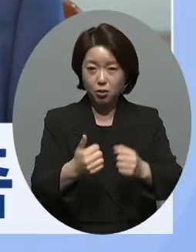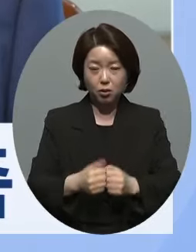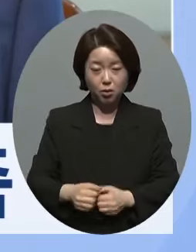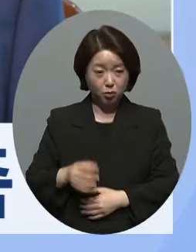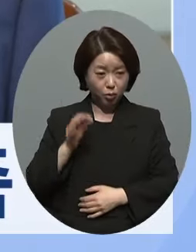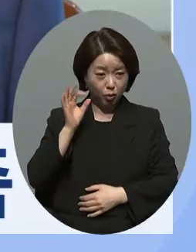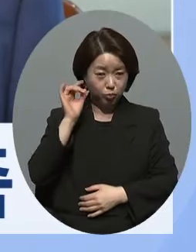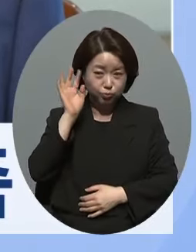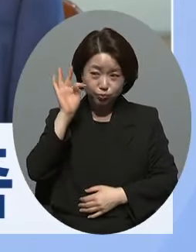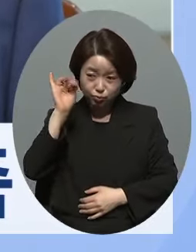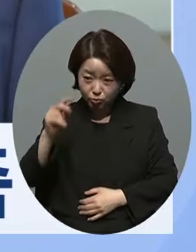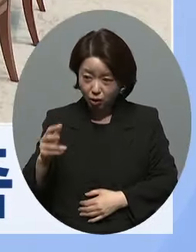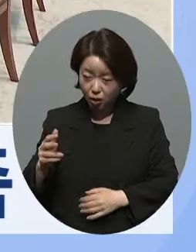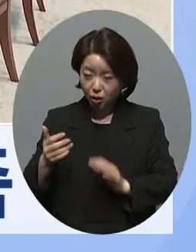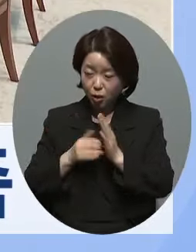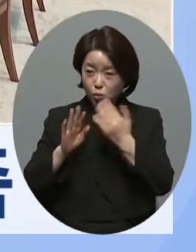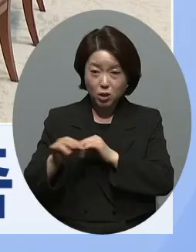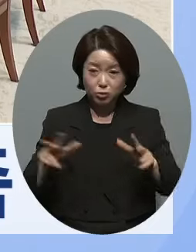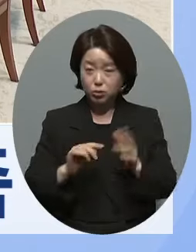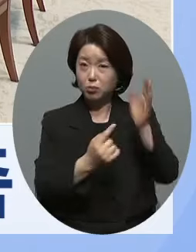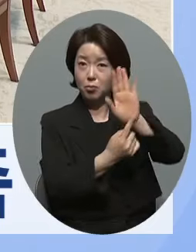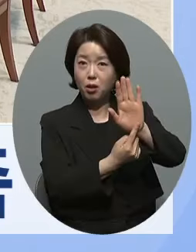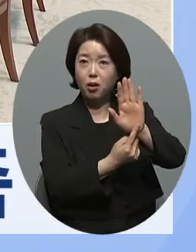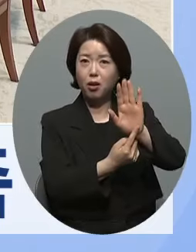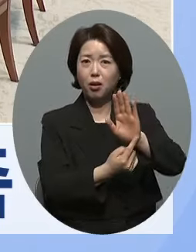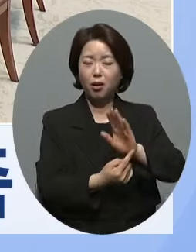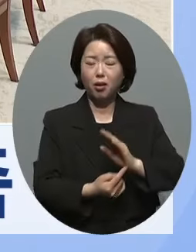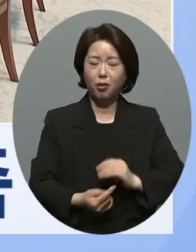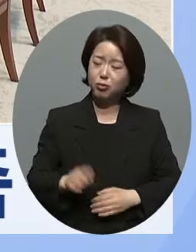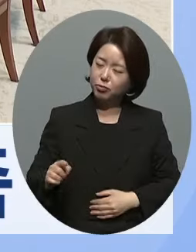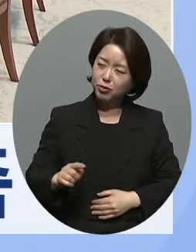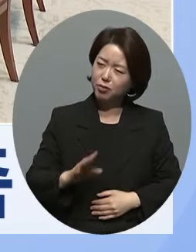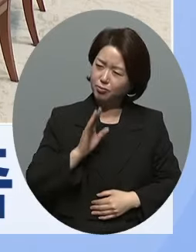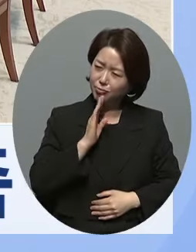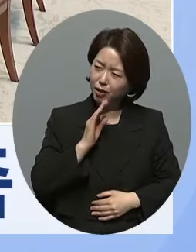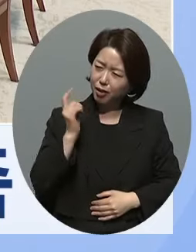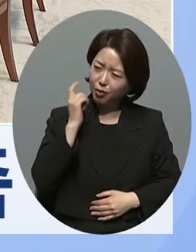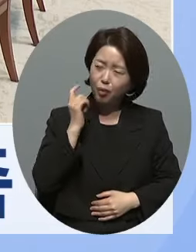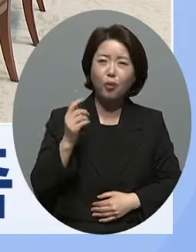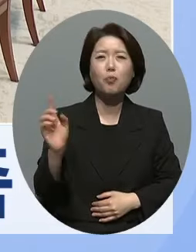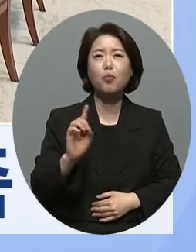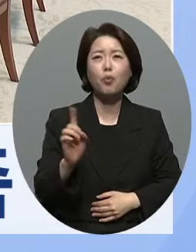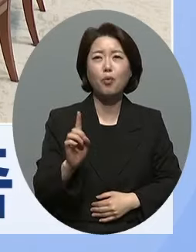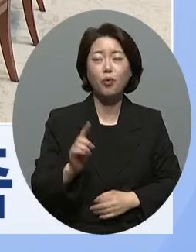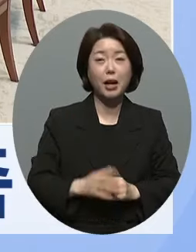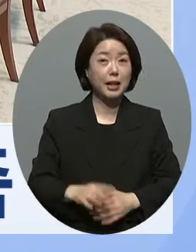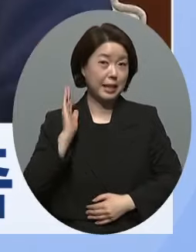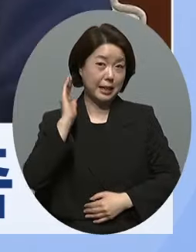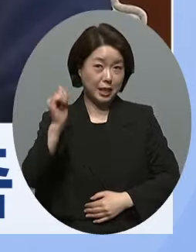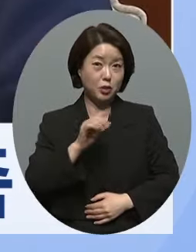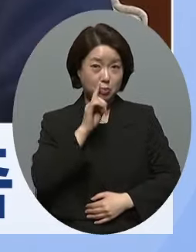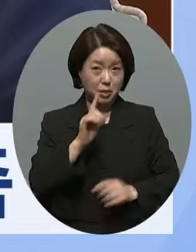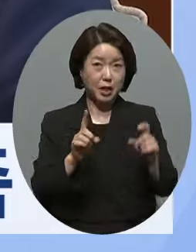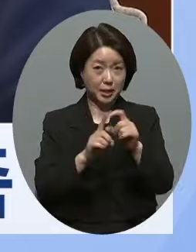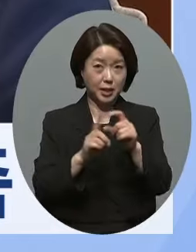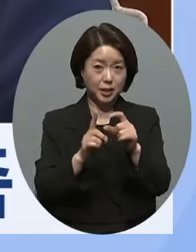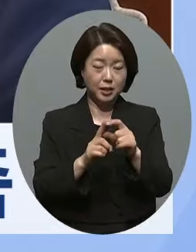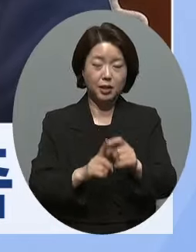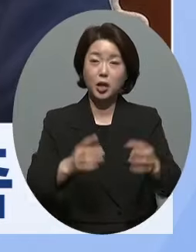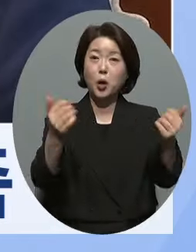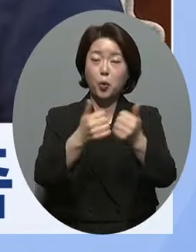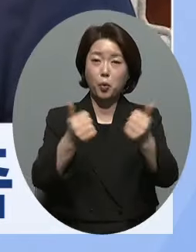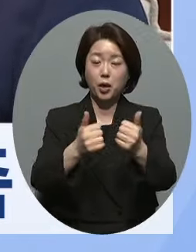없는데 이게 과연 이게 팩트에 부합하느냐에 문제도 사실 있는 거 아니겠습니까 저는 대통령의 말 그 워딩이 하는게 보니까 그 해당 언론서 홈페이지에서